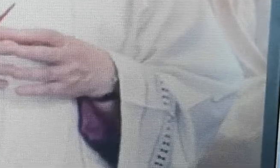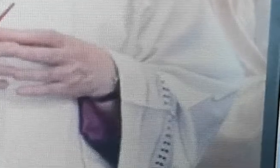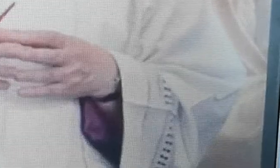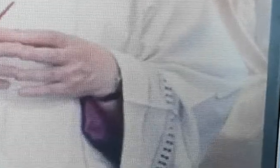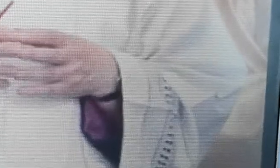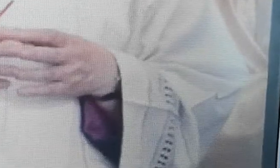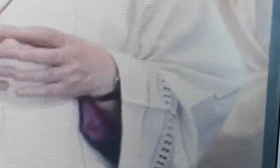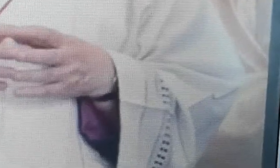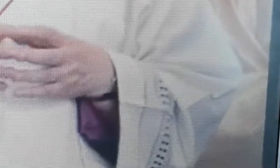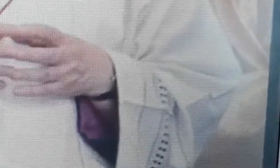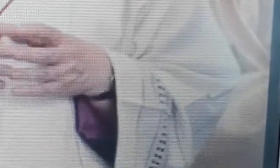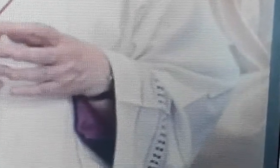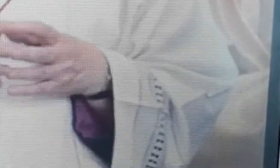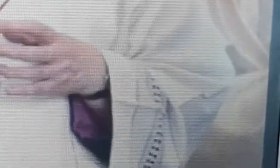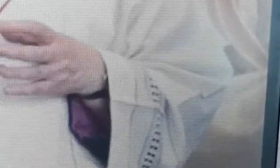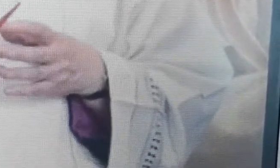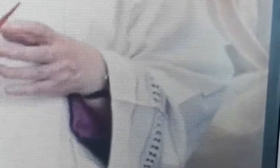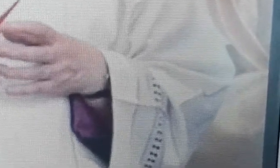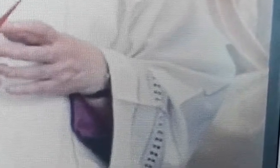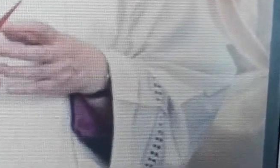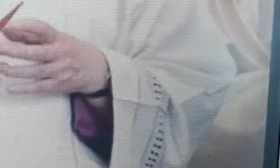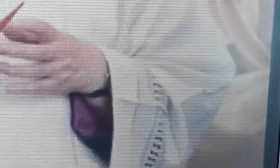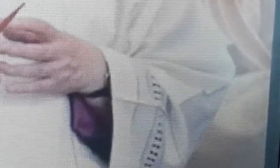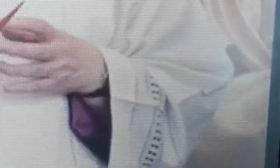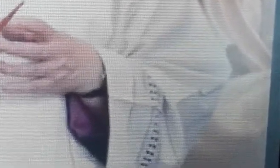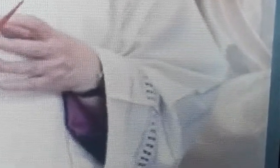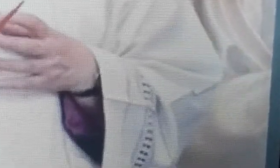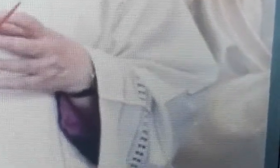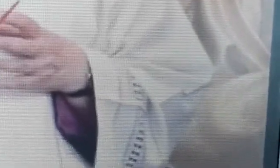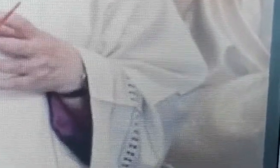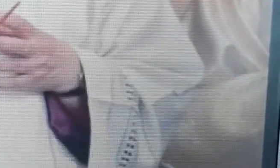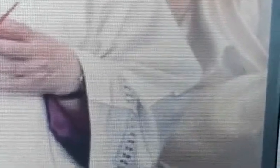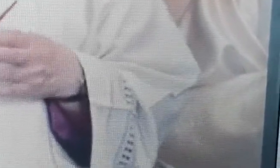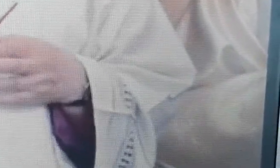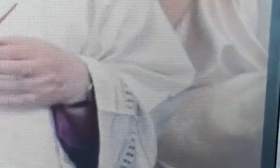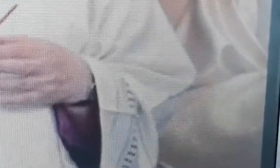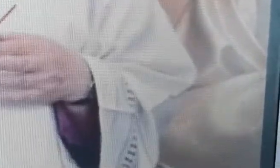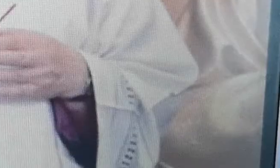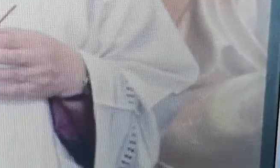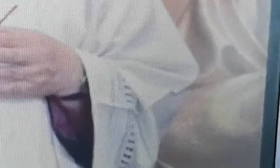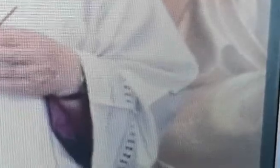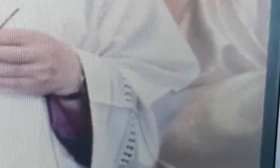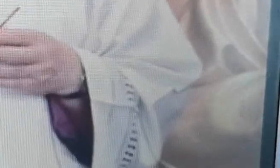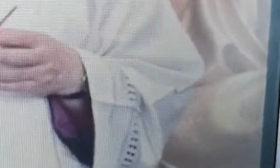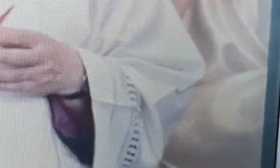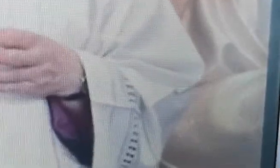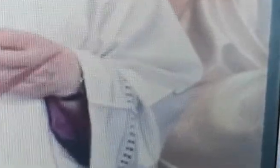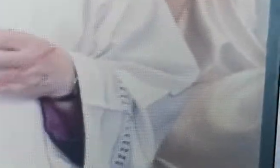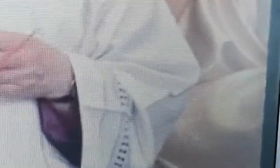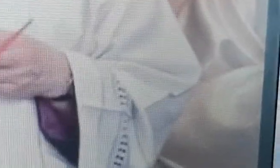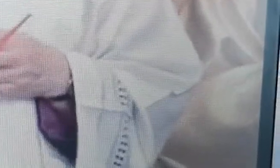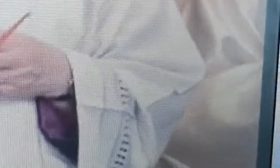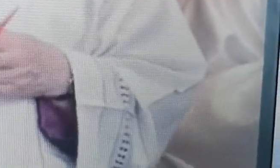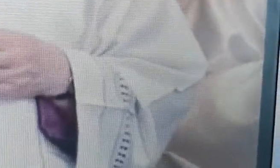Domini bismillesimo vigesimo primo, Pontificatus nostri nono,